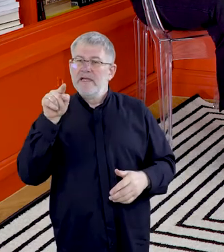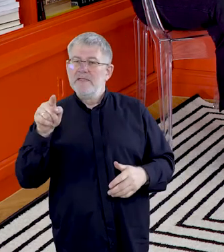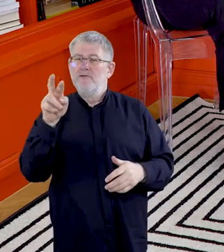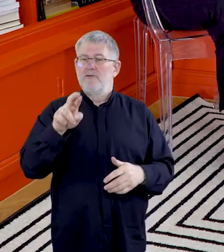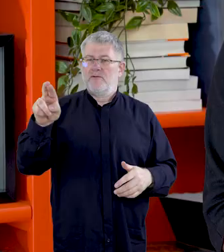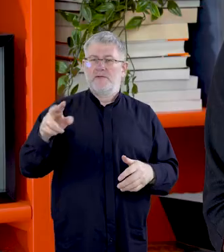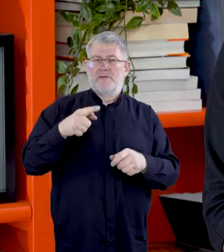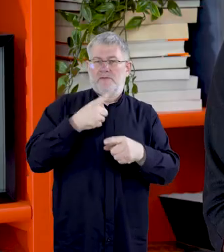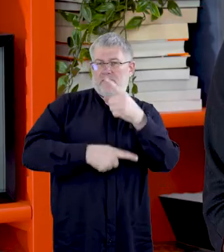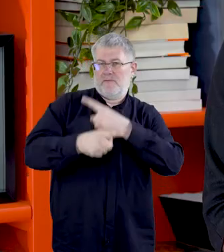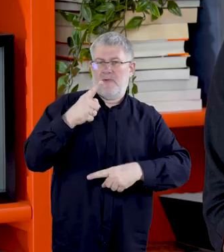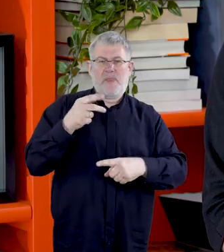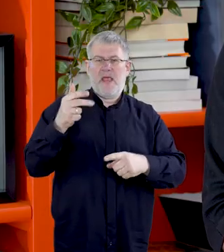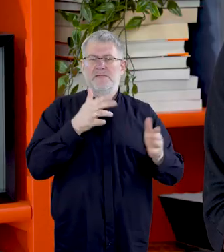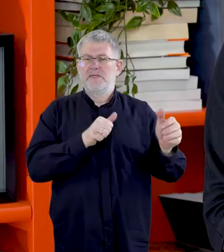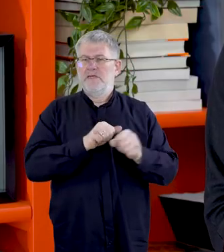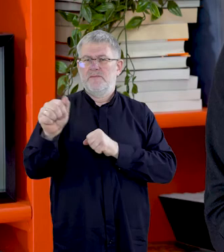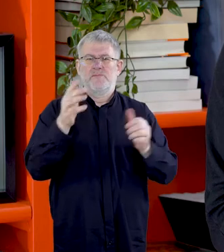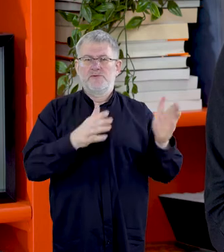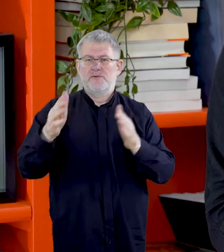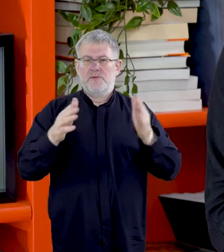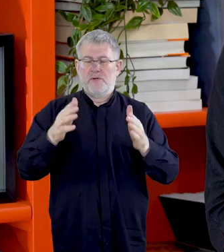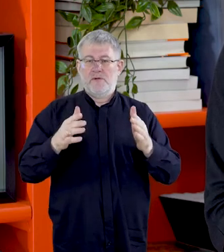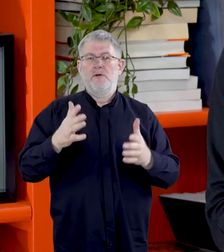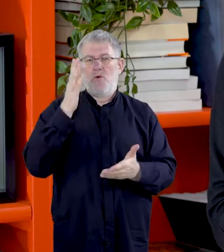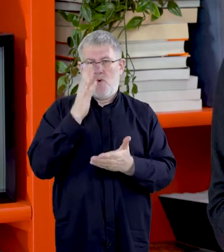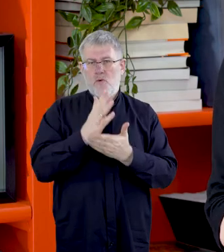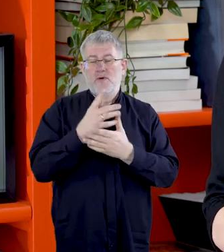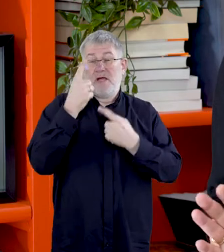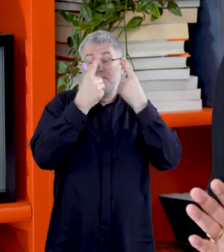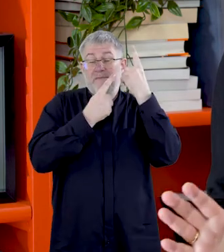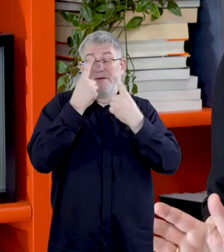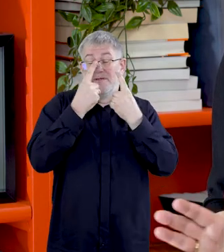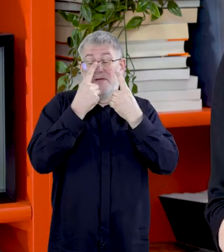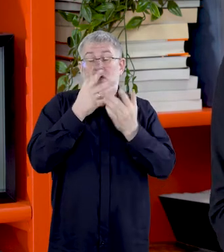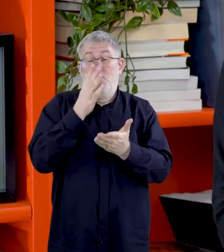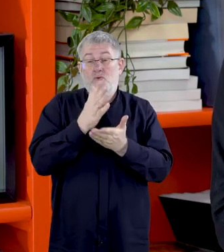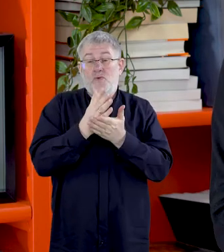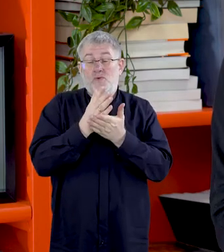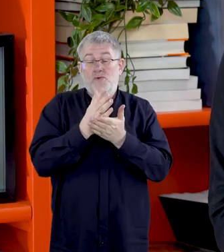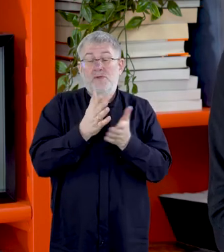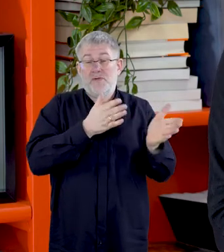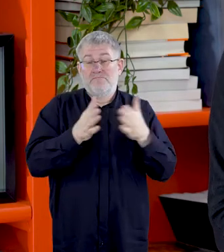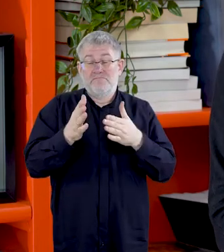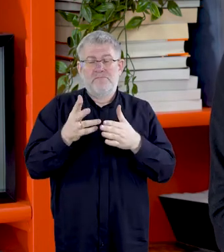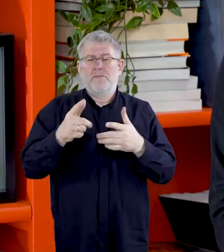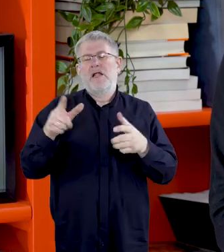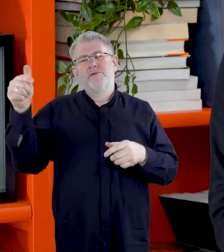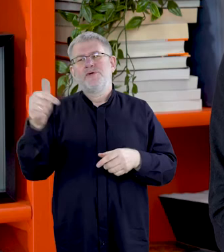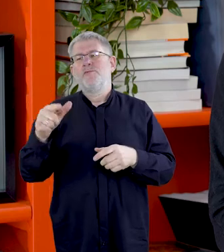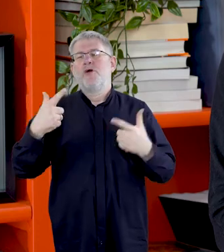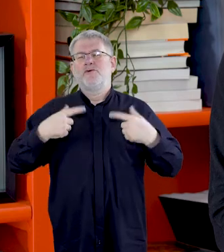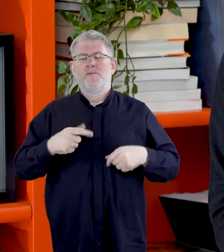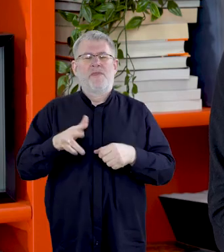niepełnosprawności nie jesteśmy przygotowani. Już odrobiliśmy lekcje, tak mi się wydaje, chociaż tutaj musiałyby się wypowiedzieć osoby z niepełnosprawnością ruchową